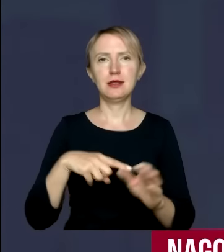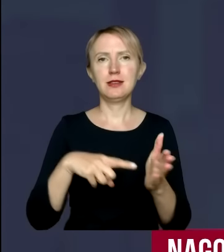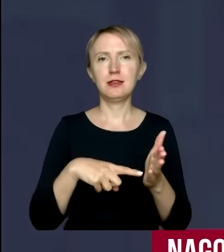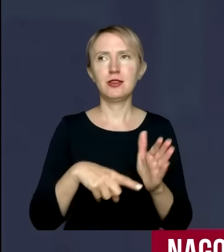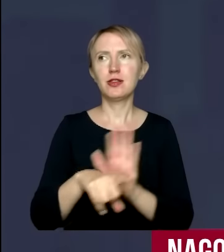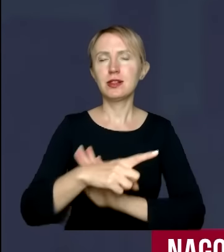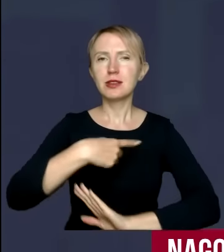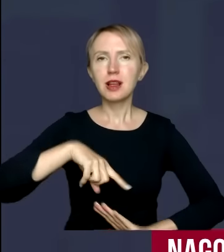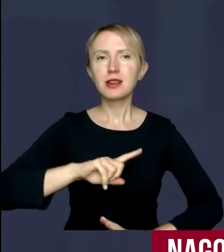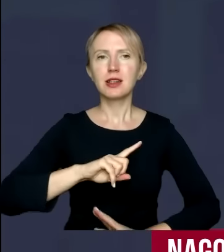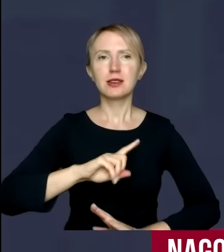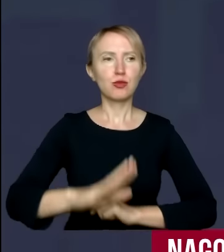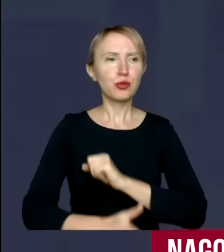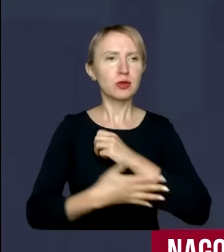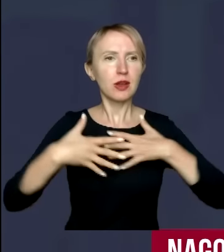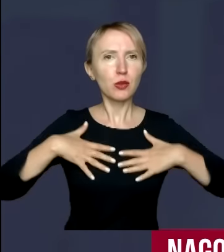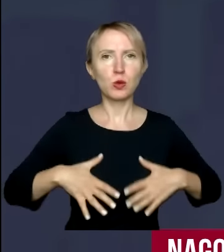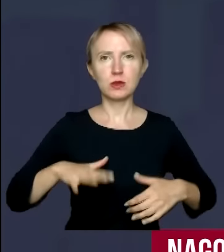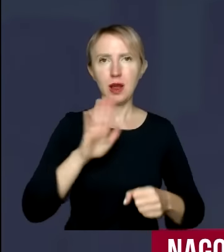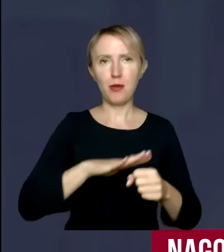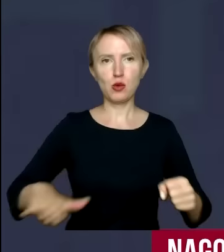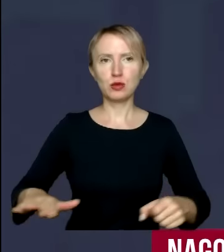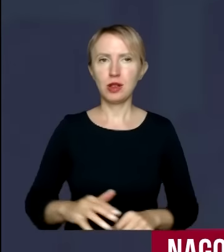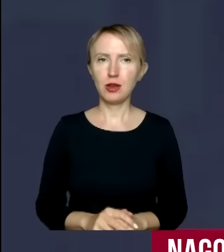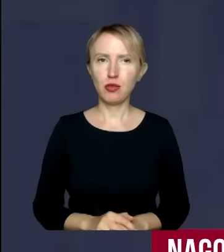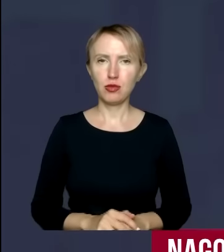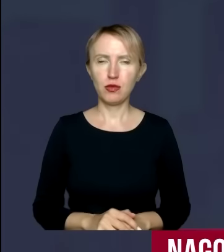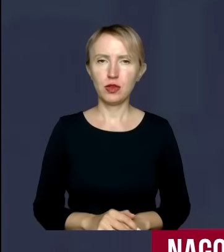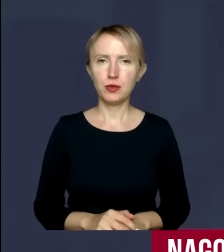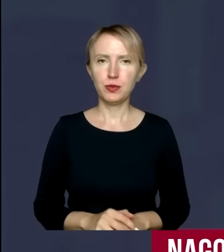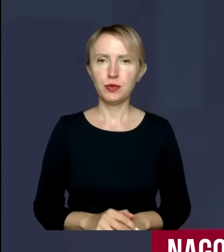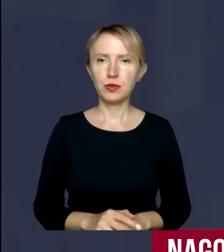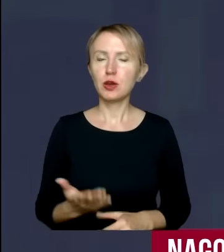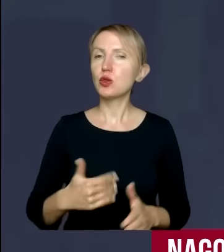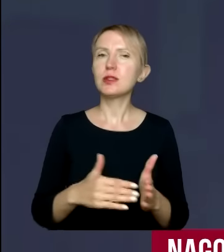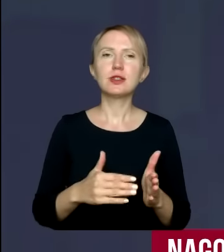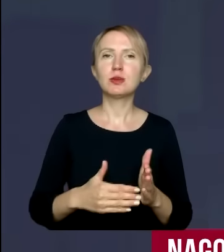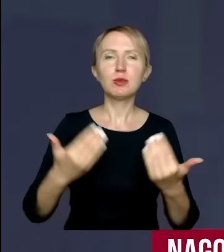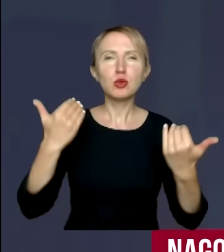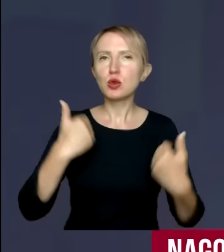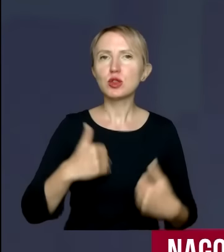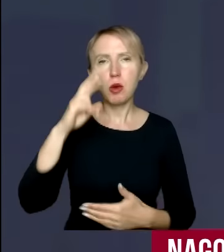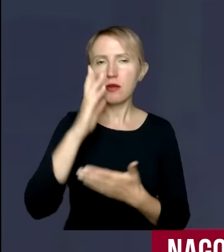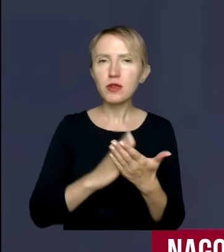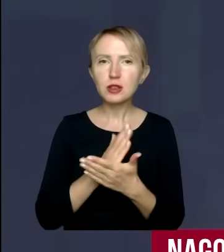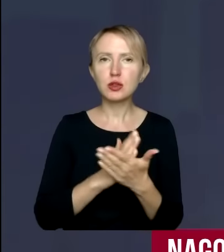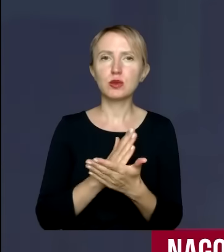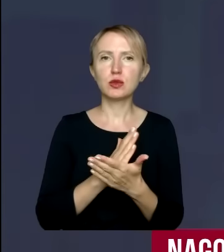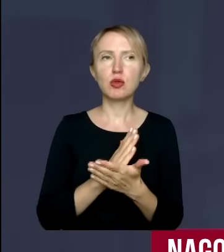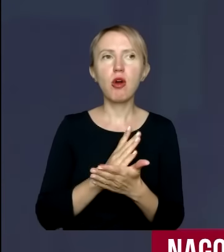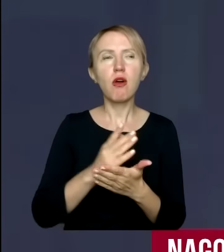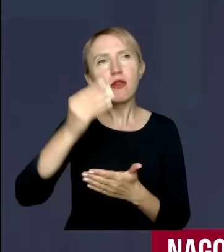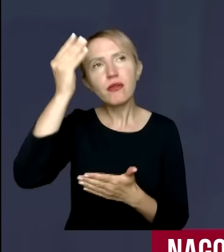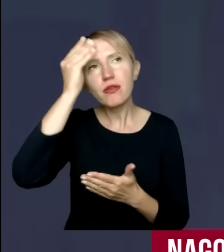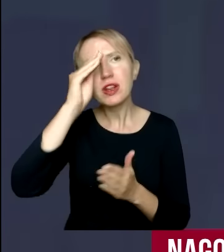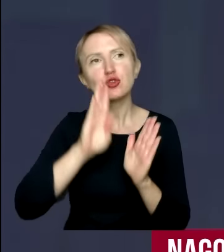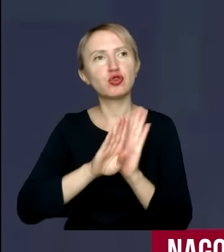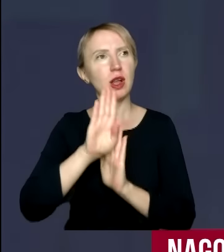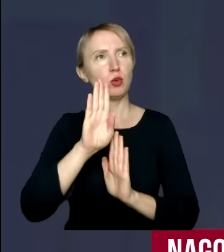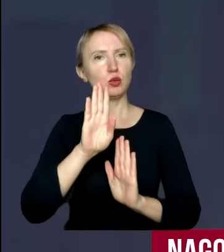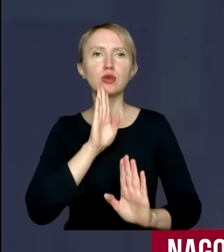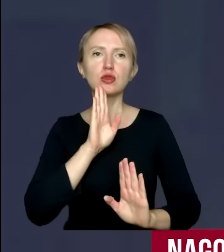z filarów naszej tożsamości narodowej I tutaj nie trzeba być osobą wierzącą tylko minimalnie wykształconą żeby rozumieć